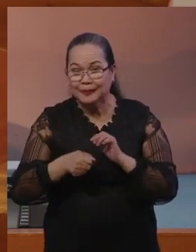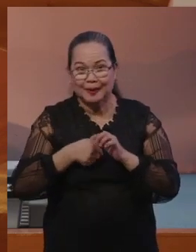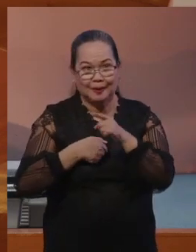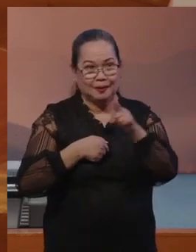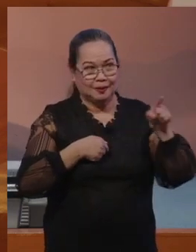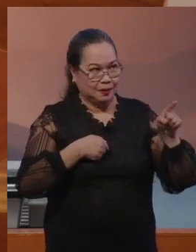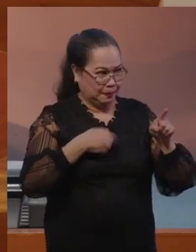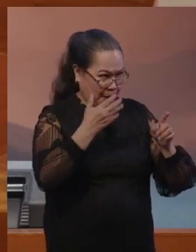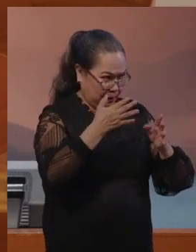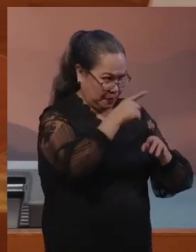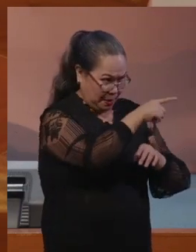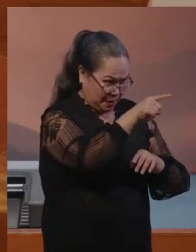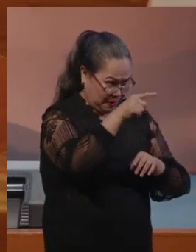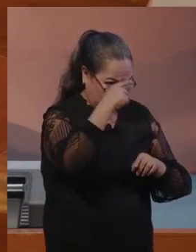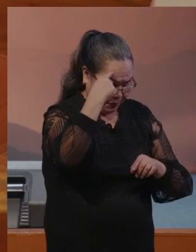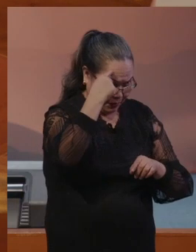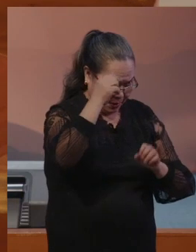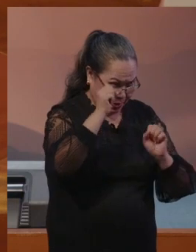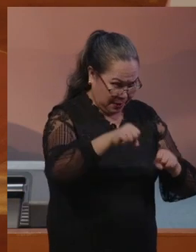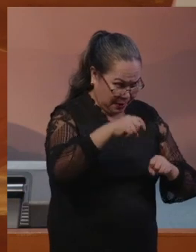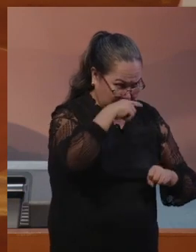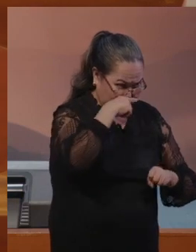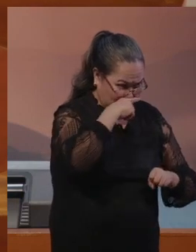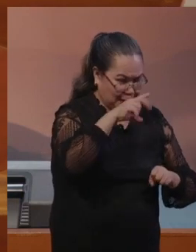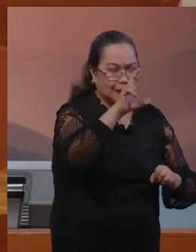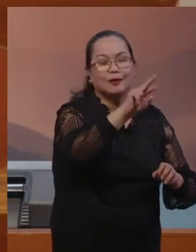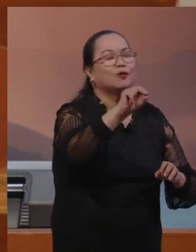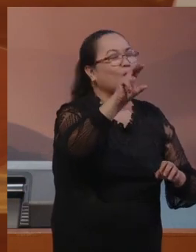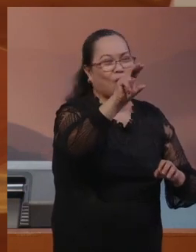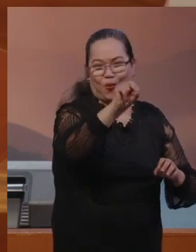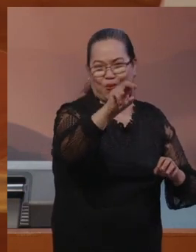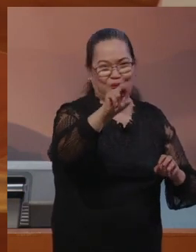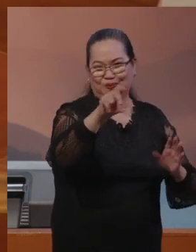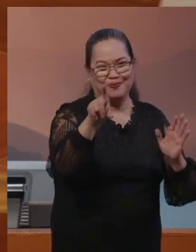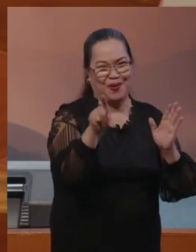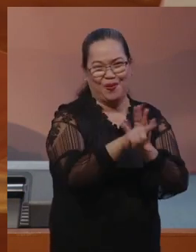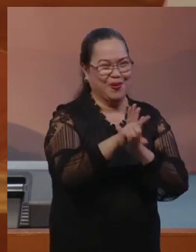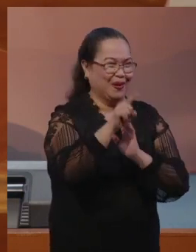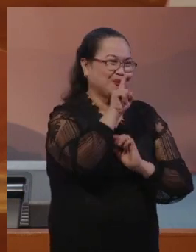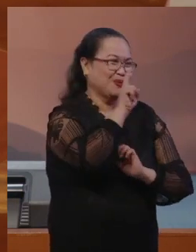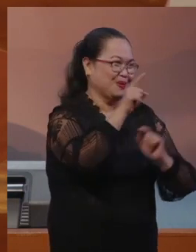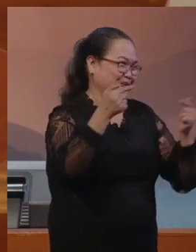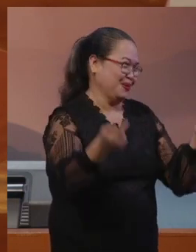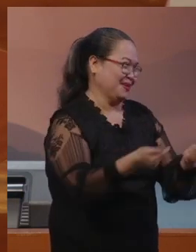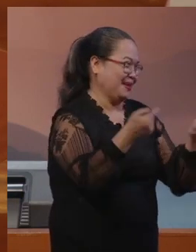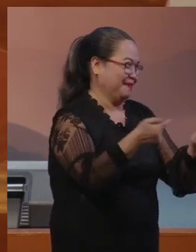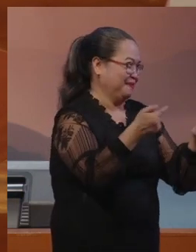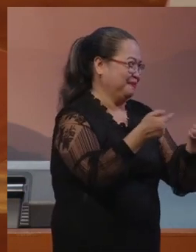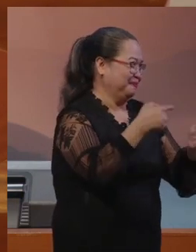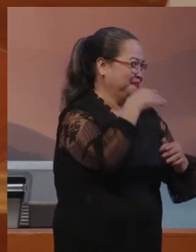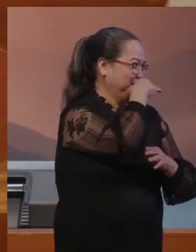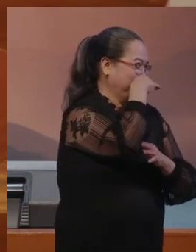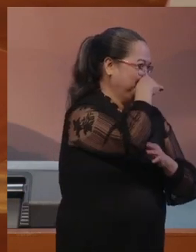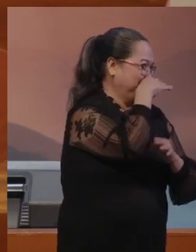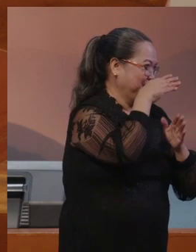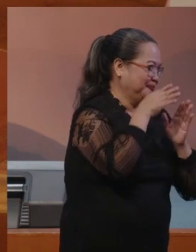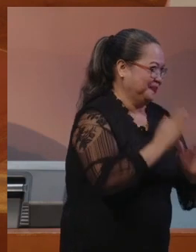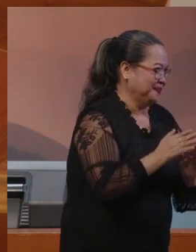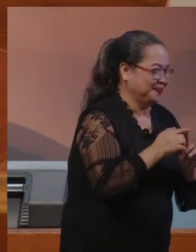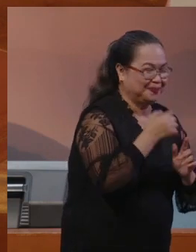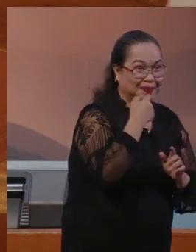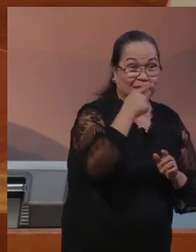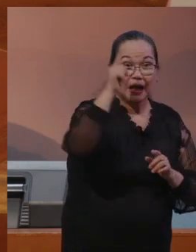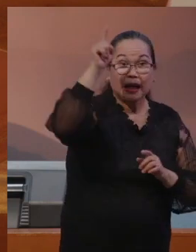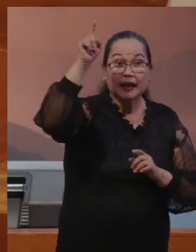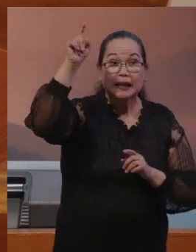pwedeng magsinungaling sa mga magulang nyo. Hindi. No? Mali. Mali ang kanyang ginawa. Ang kinokomment ng